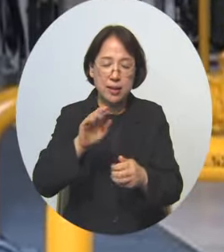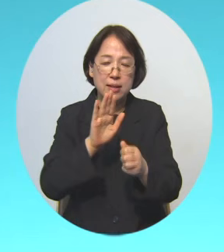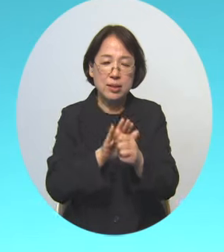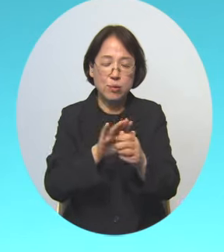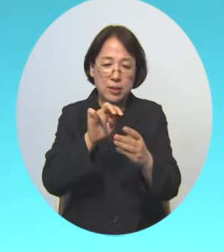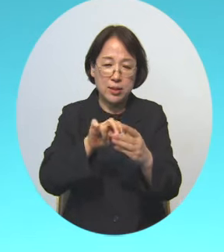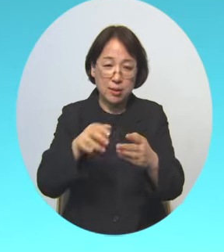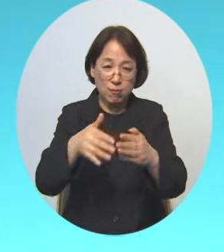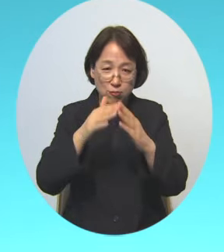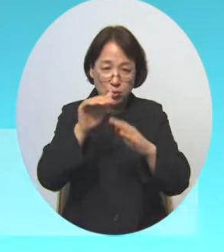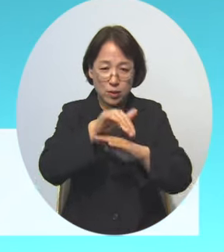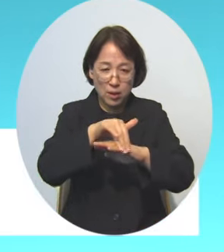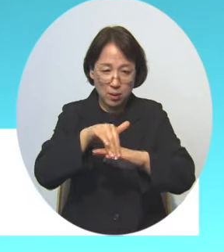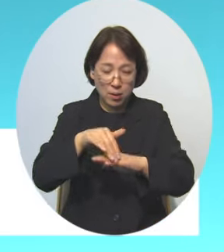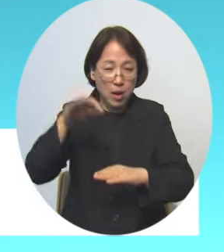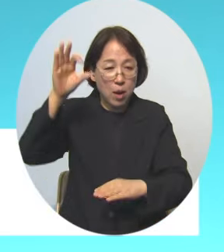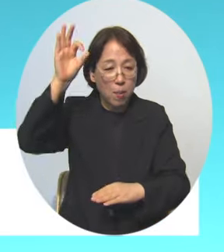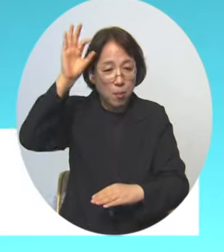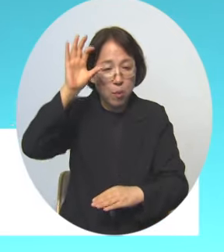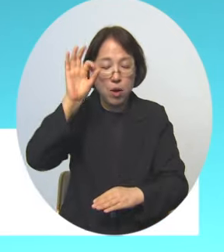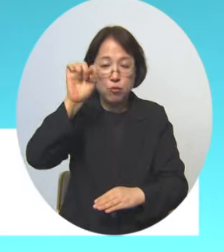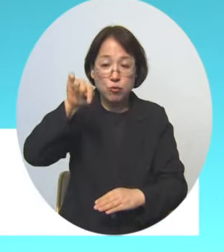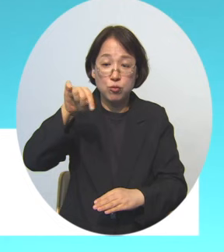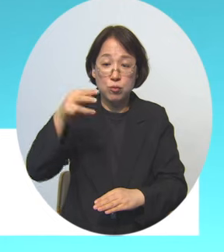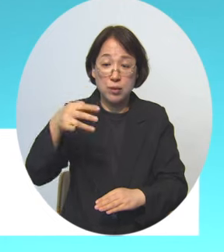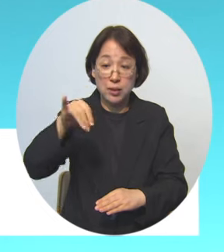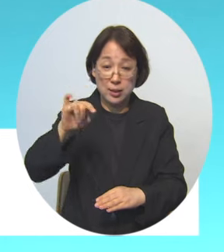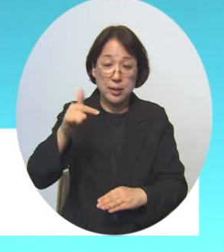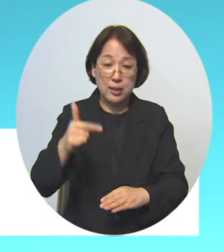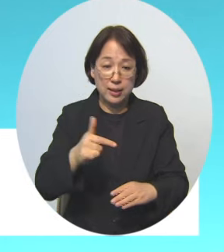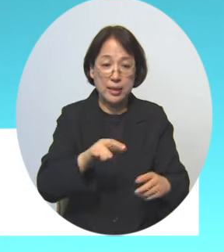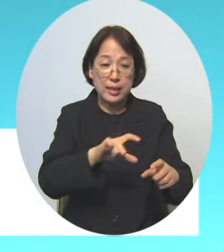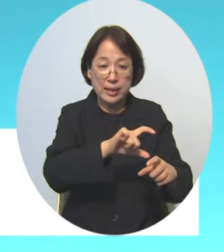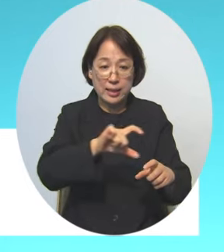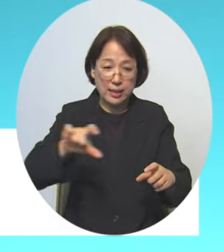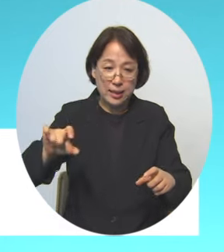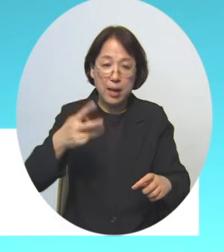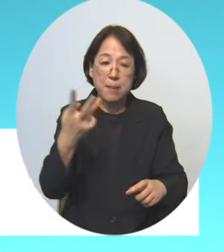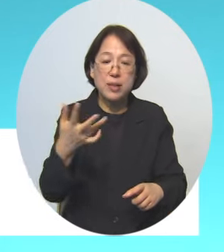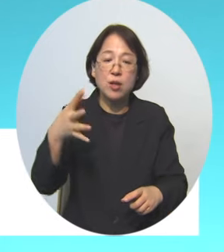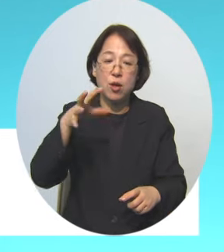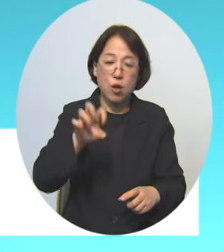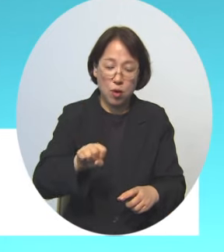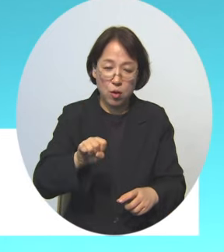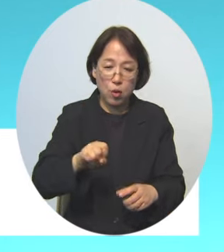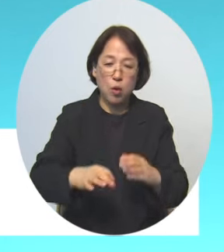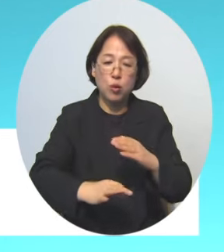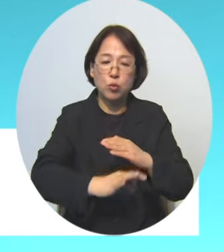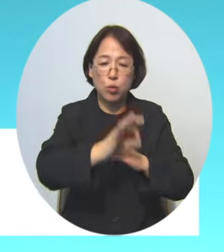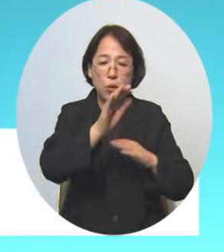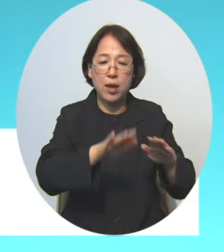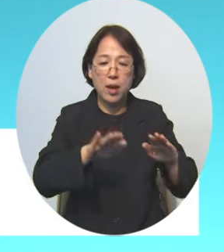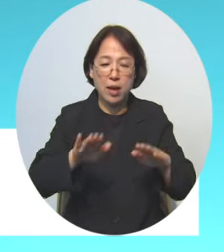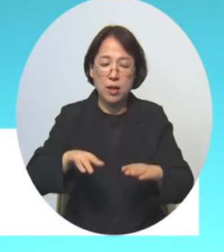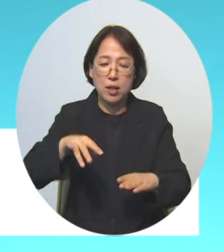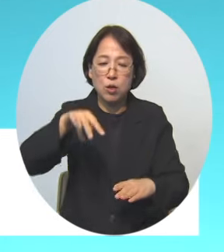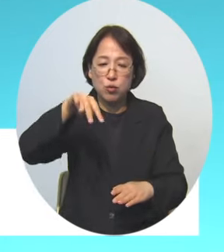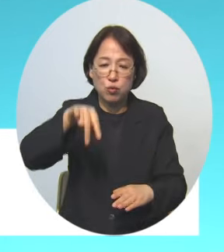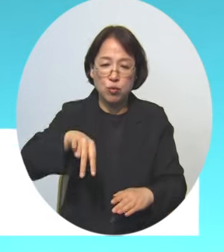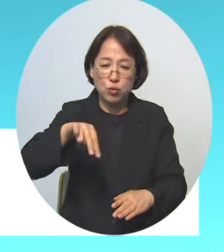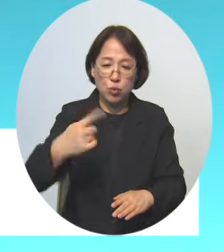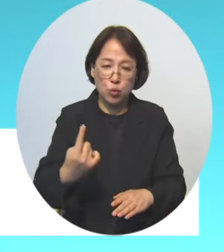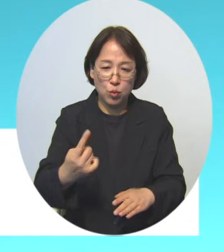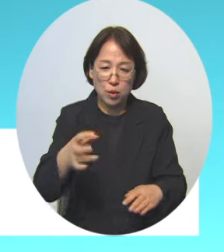했습니다. 포항과 울진을 잇는 약 8천억 원 규모의 동해안